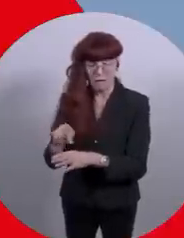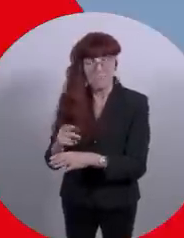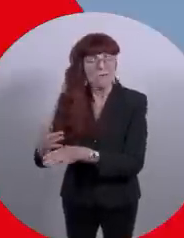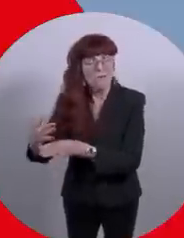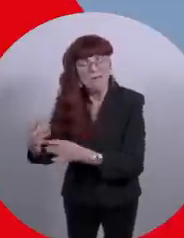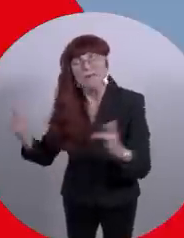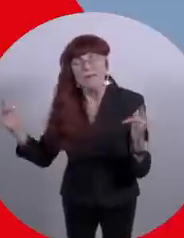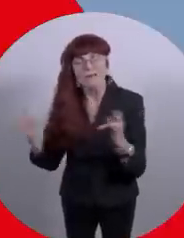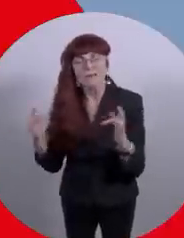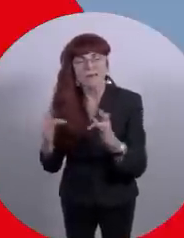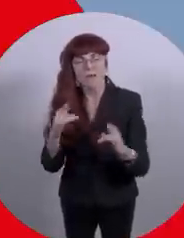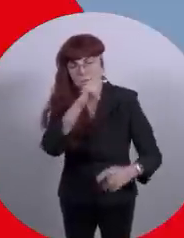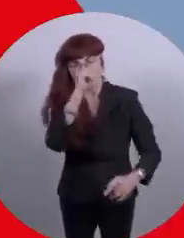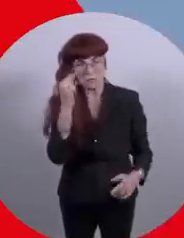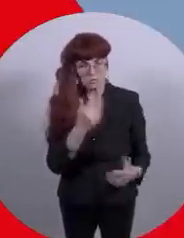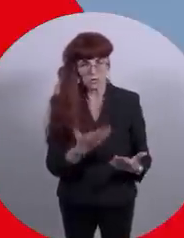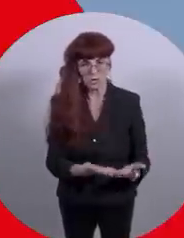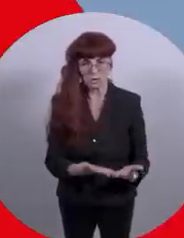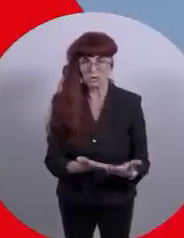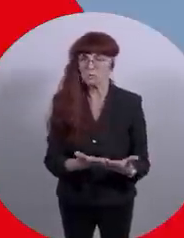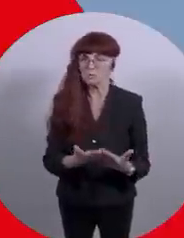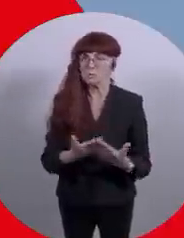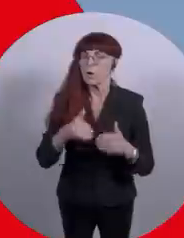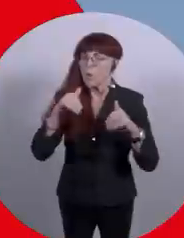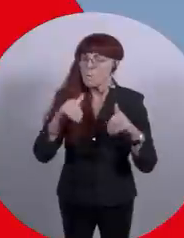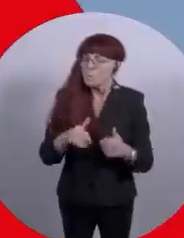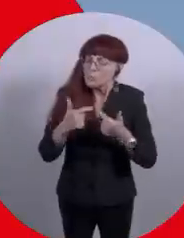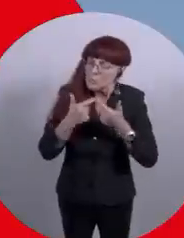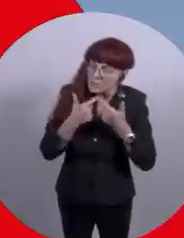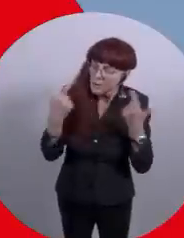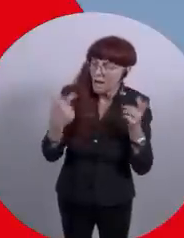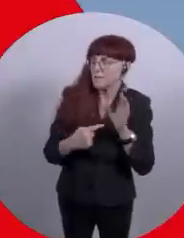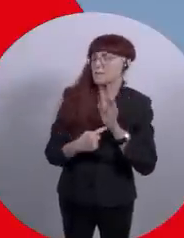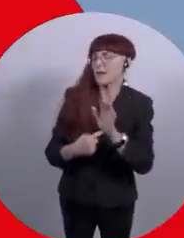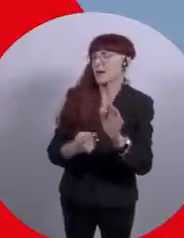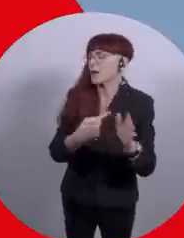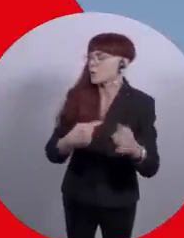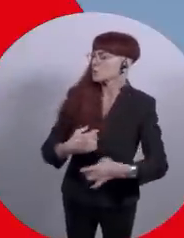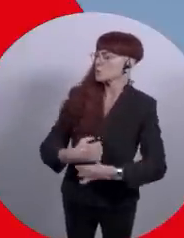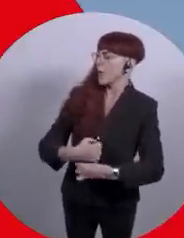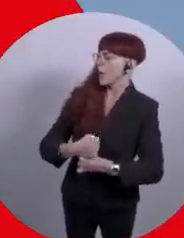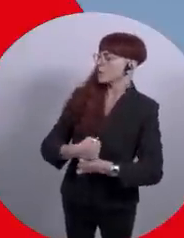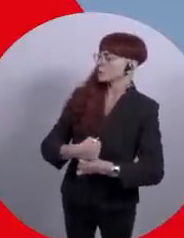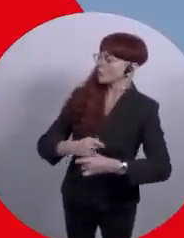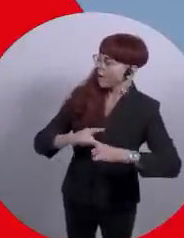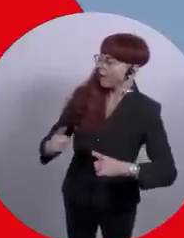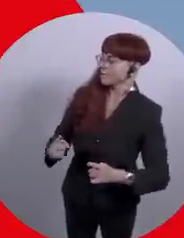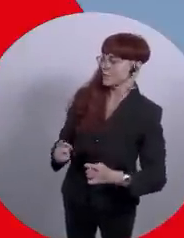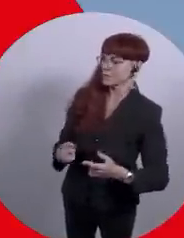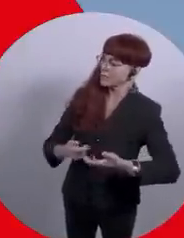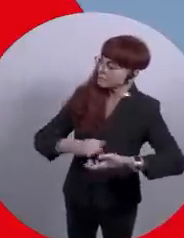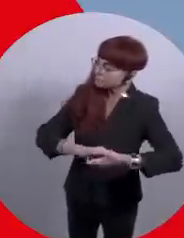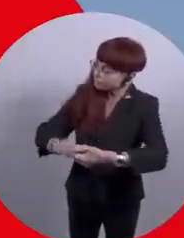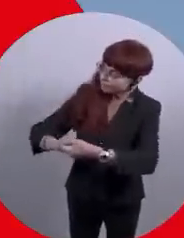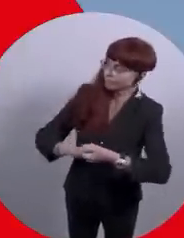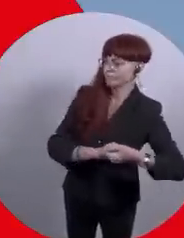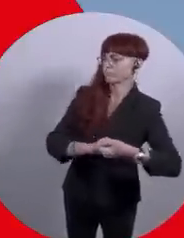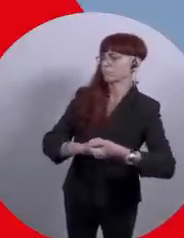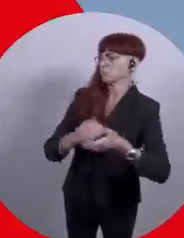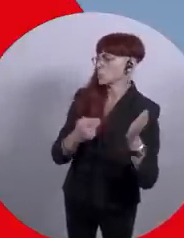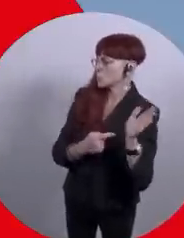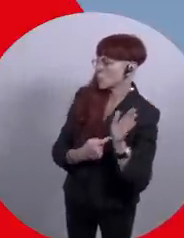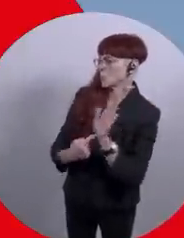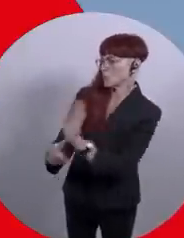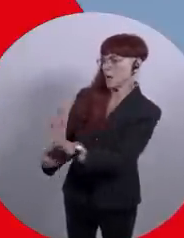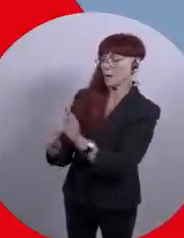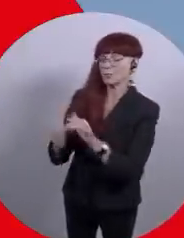wir brauchen Positionen die weit weg von Populismus sind liebe Genossinnen